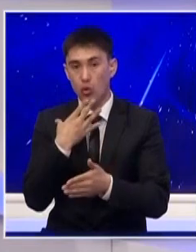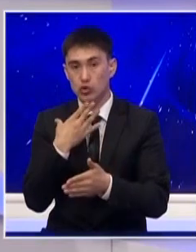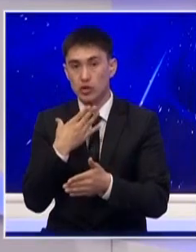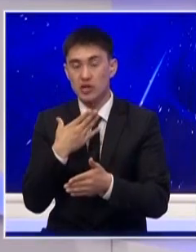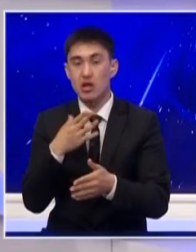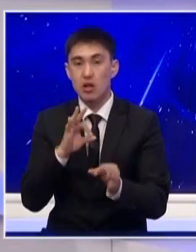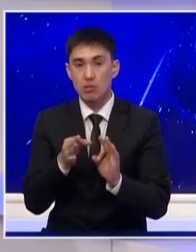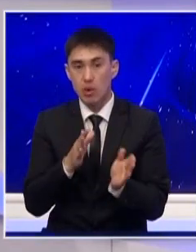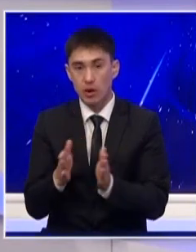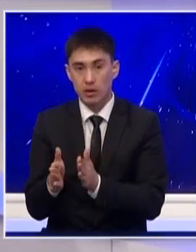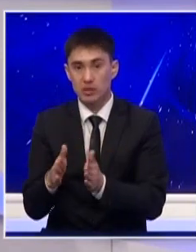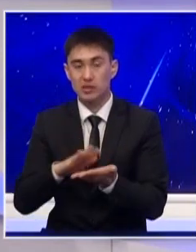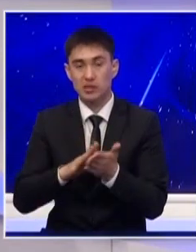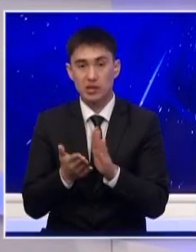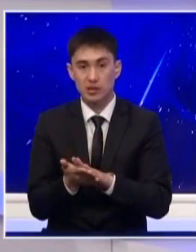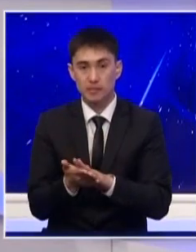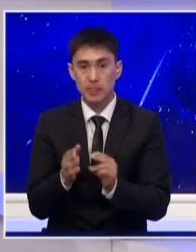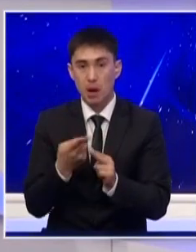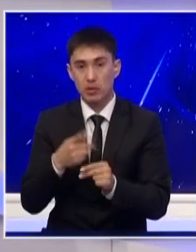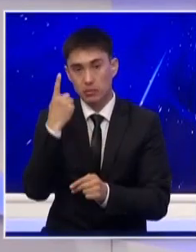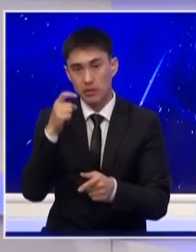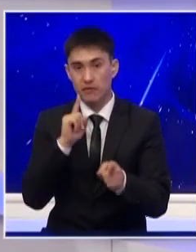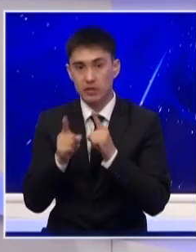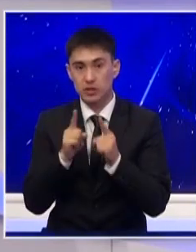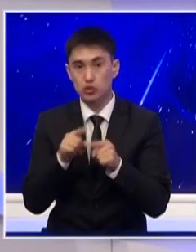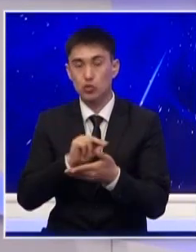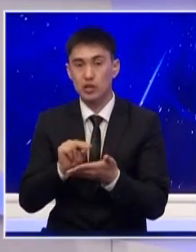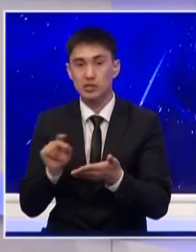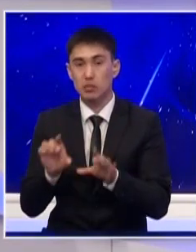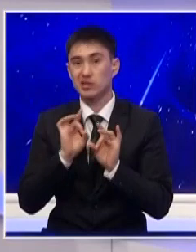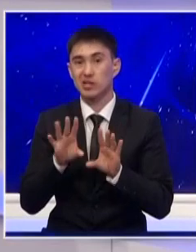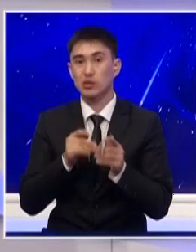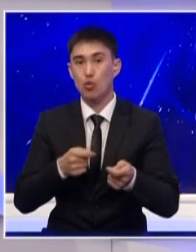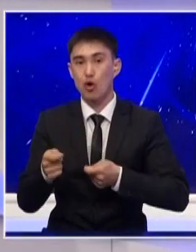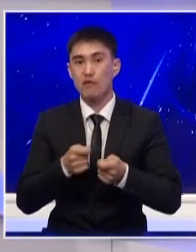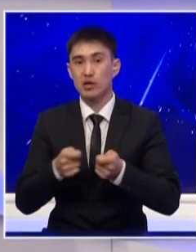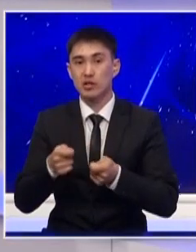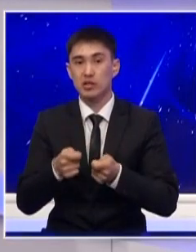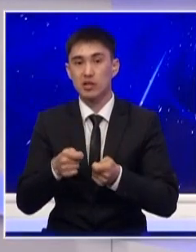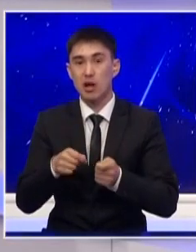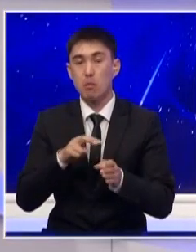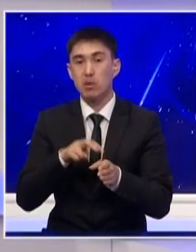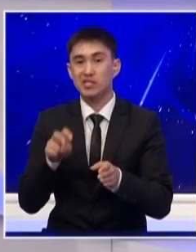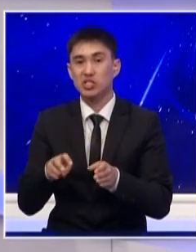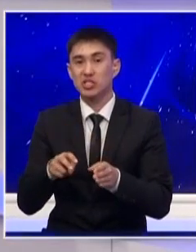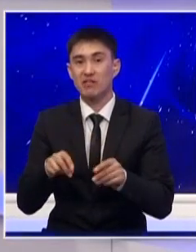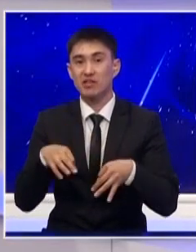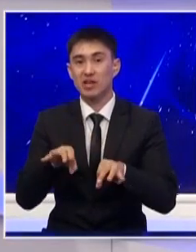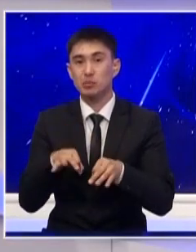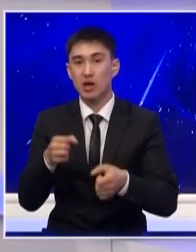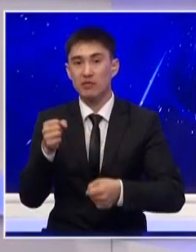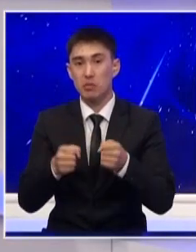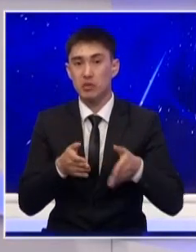«хорошее и удовлетворительное состояние». Об этом на брифинге с журналистами рассказал руководитель управления пассажирского транспорта